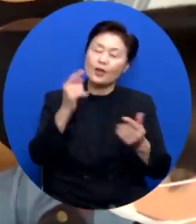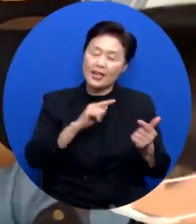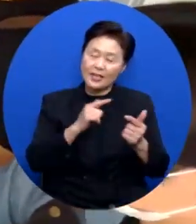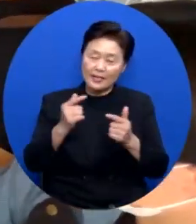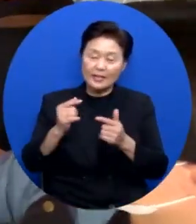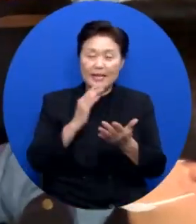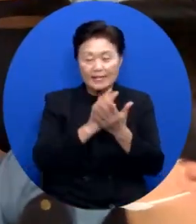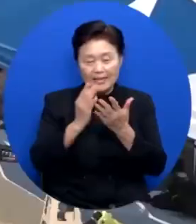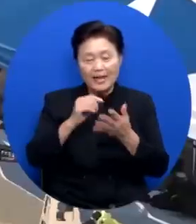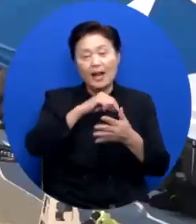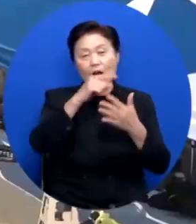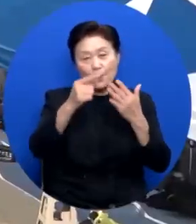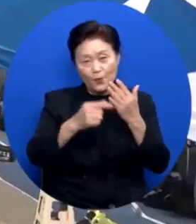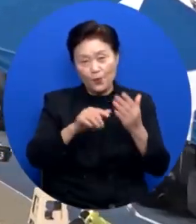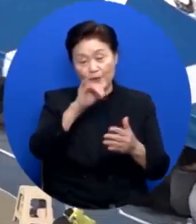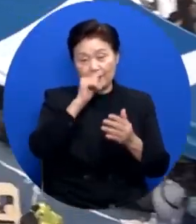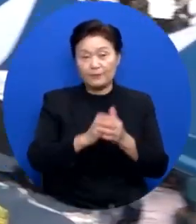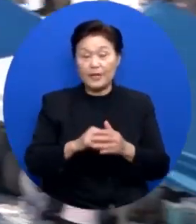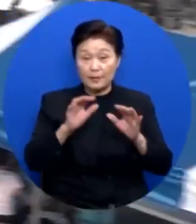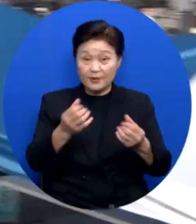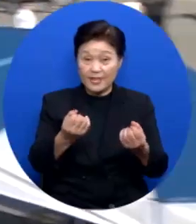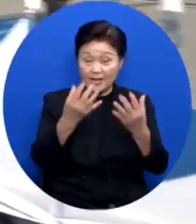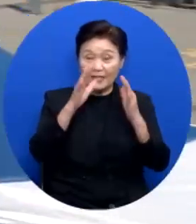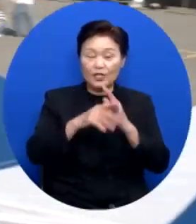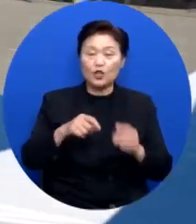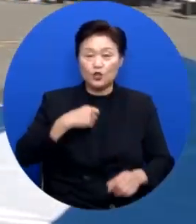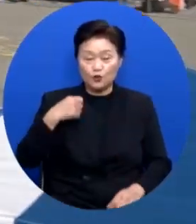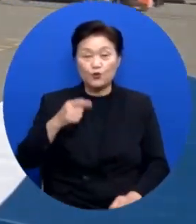펼치고 있습니다. 이번 페스티벌은